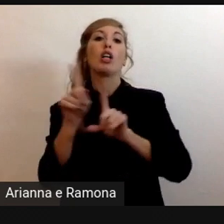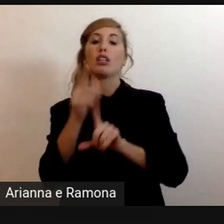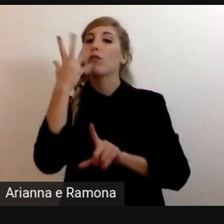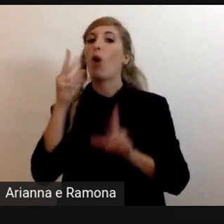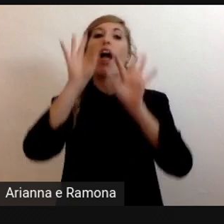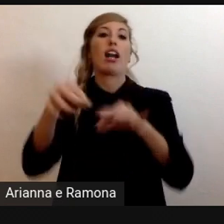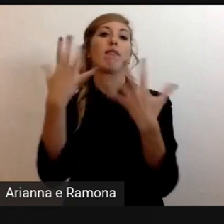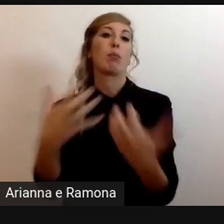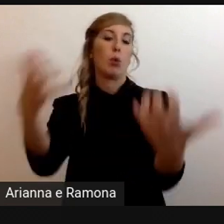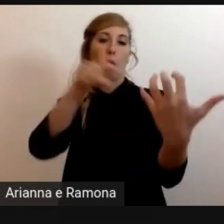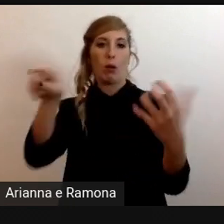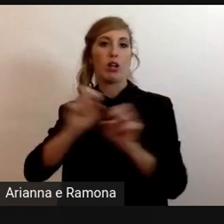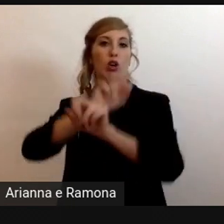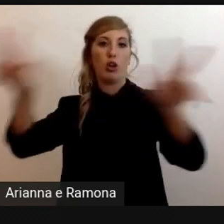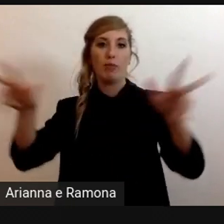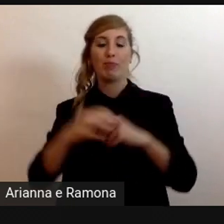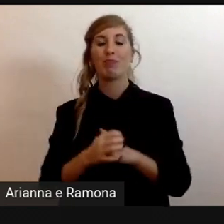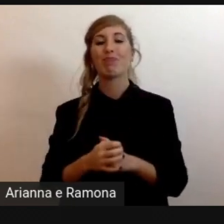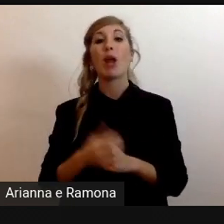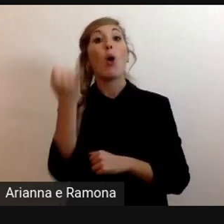15 invece